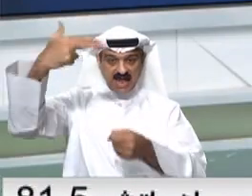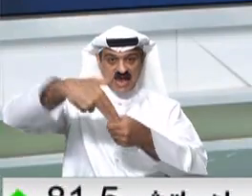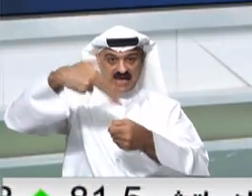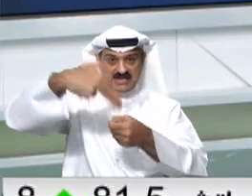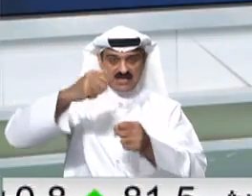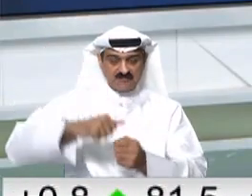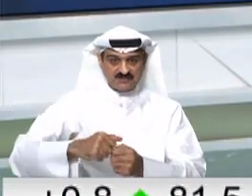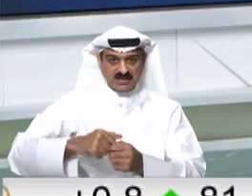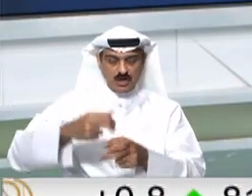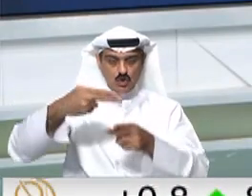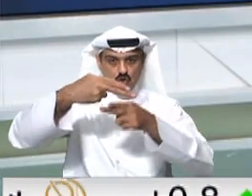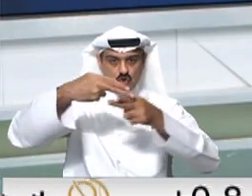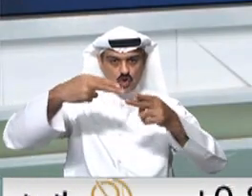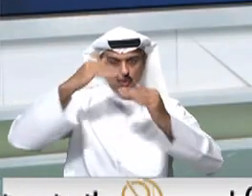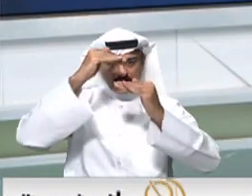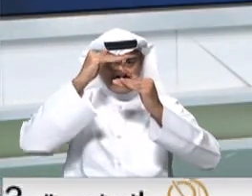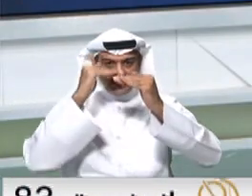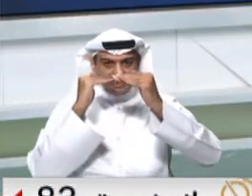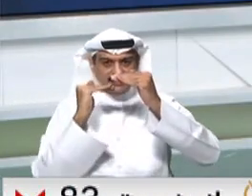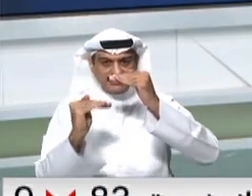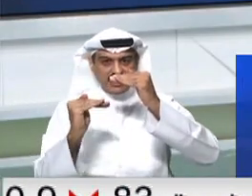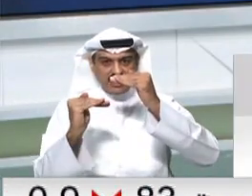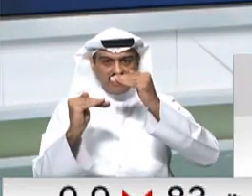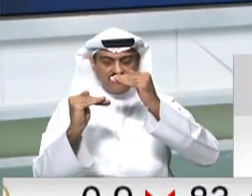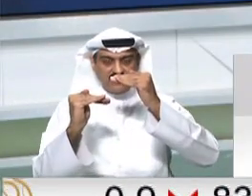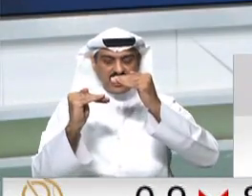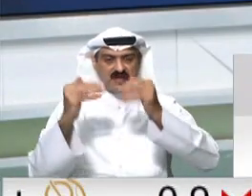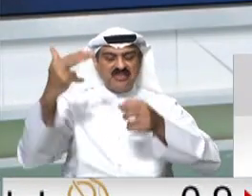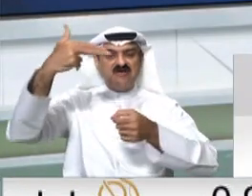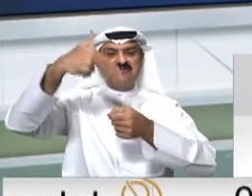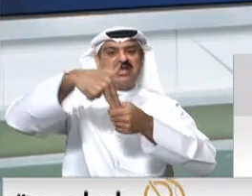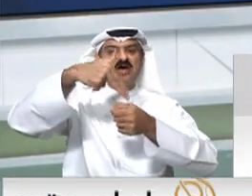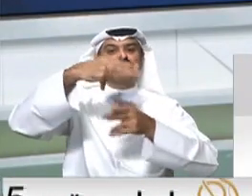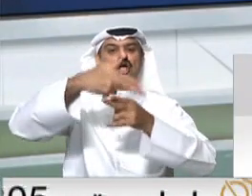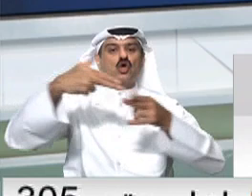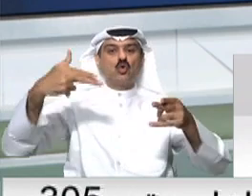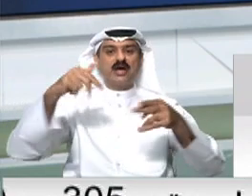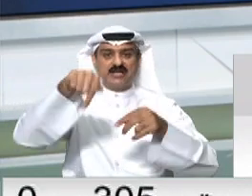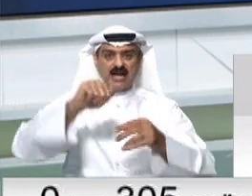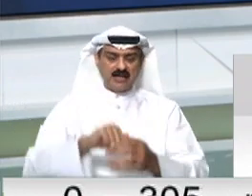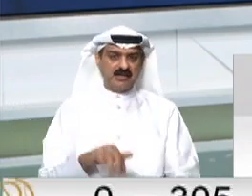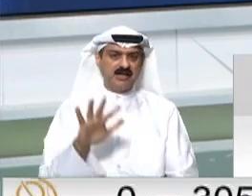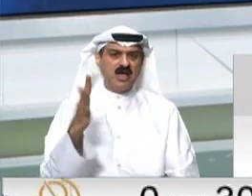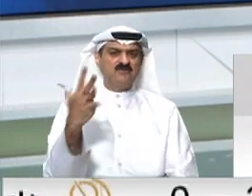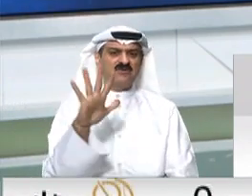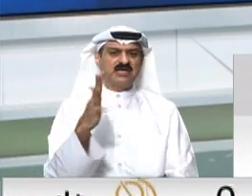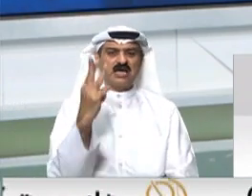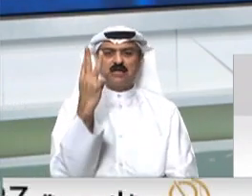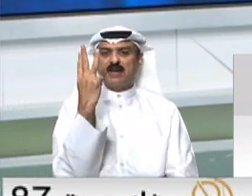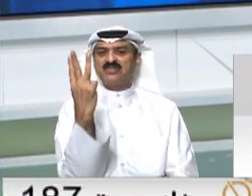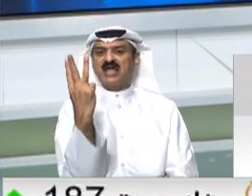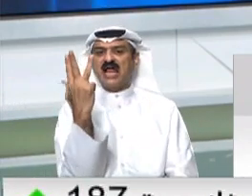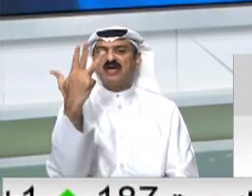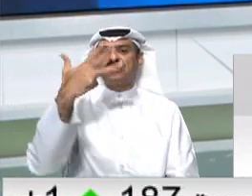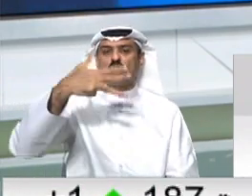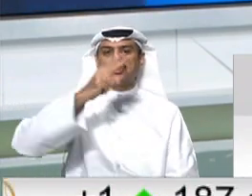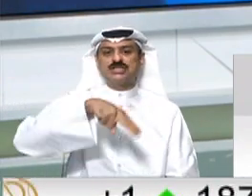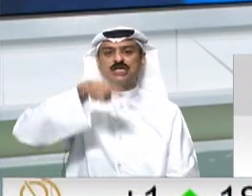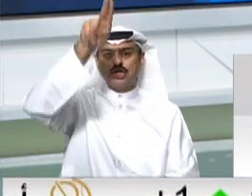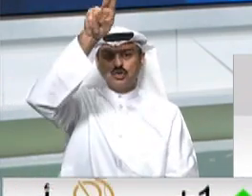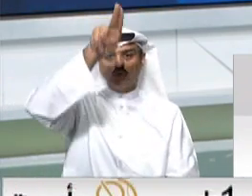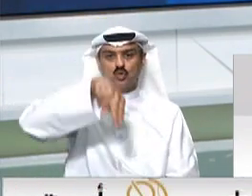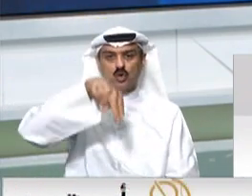انخفض سعر برميل النفط الكويتي 38 سنتا ليبلغ 93 دولار و73